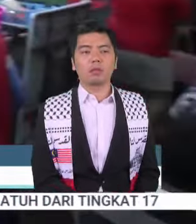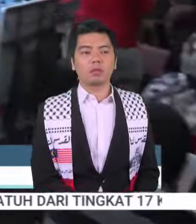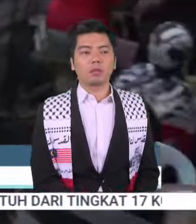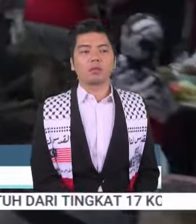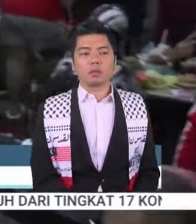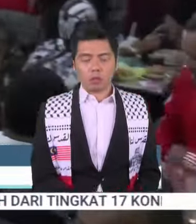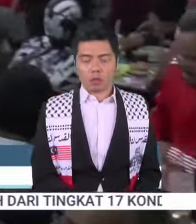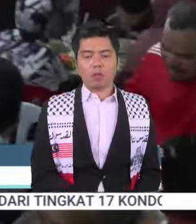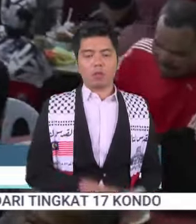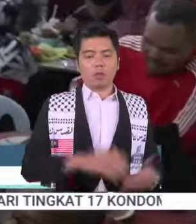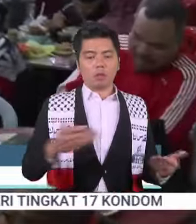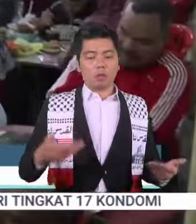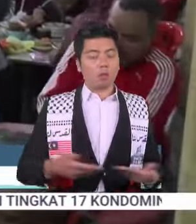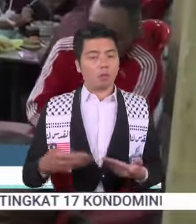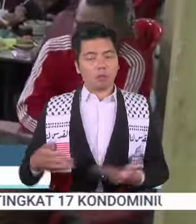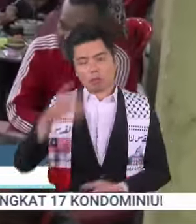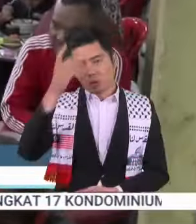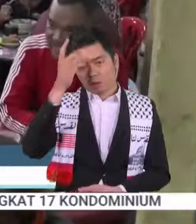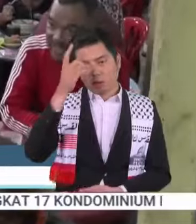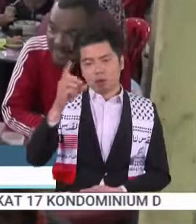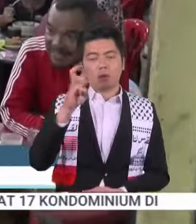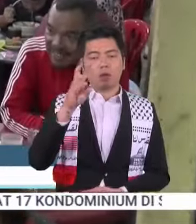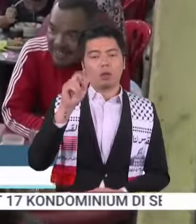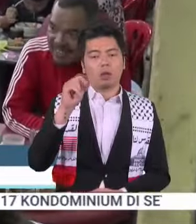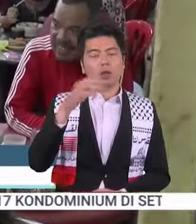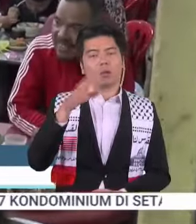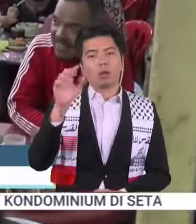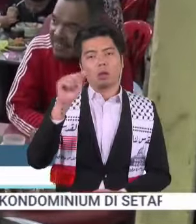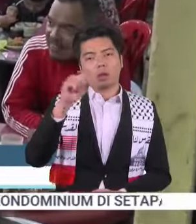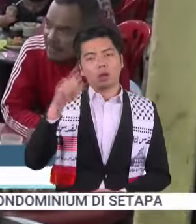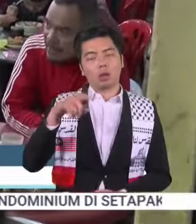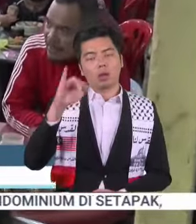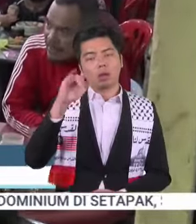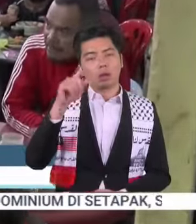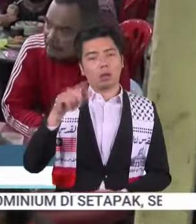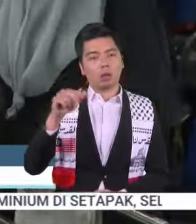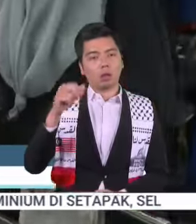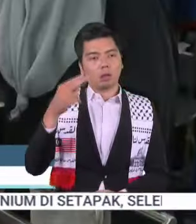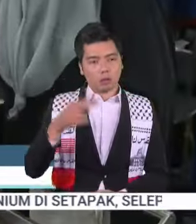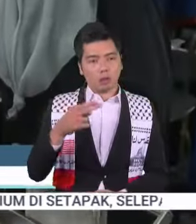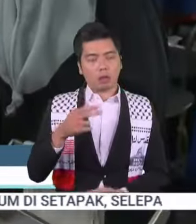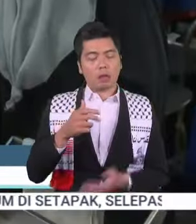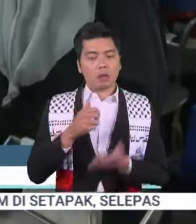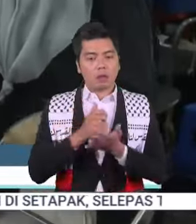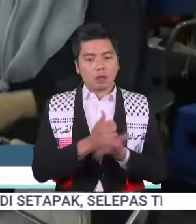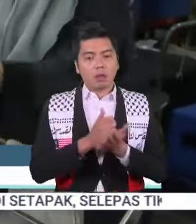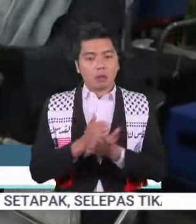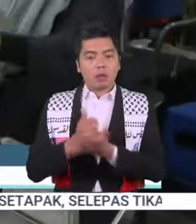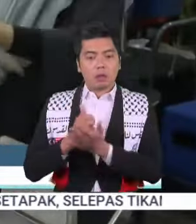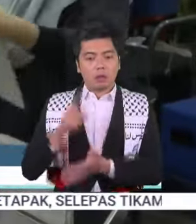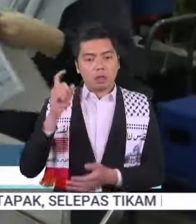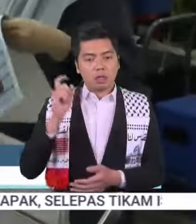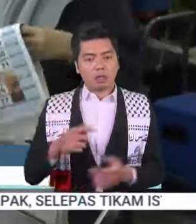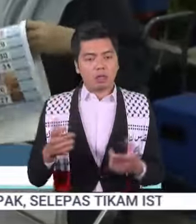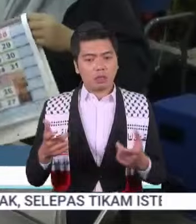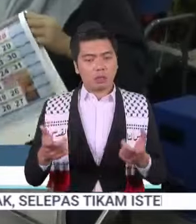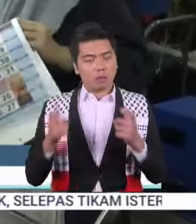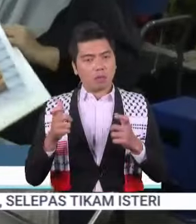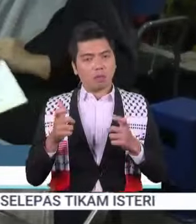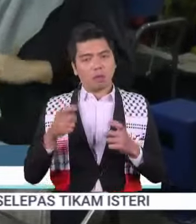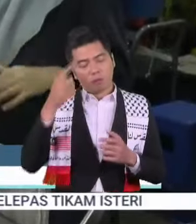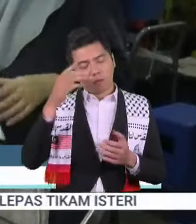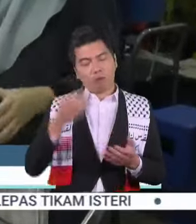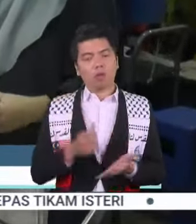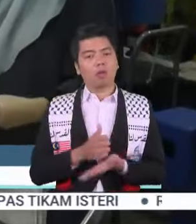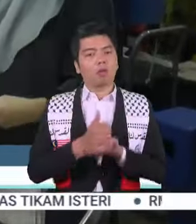Isteri Perdana Menteri Datuk Seri Dr. Wan Azizah Wan Ismail, rakyat perlu menjadi keutamaan dan bantuan segera perlu salur jika diperlukan